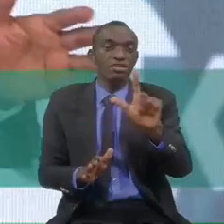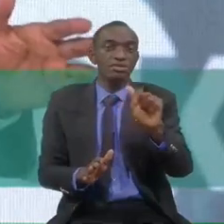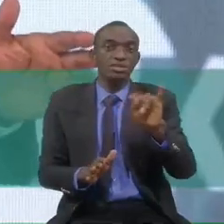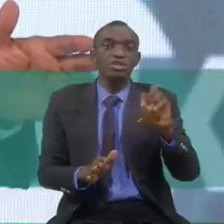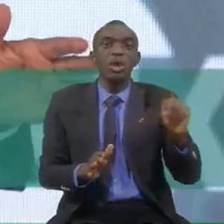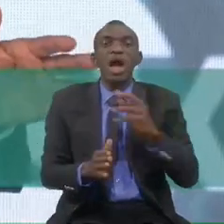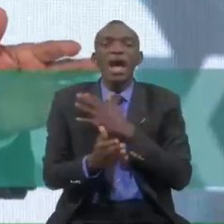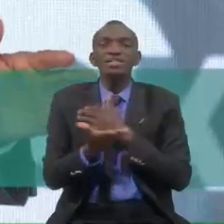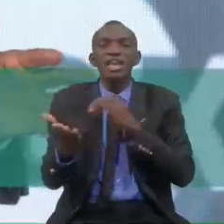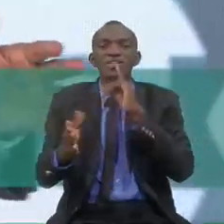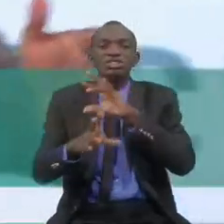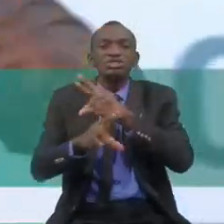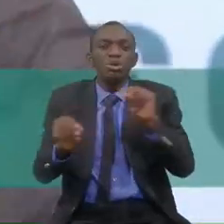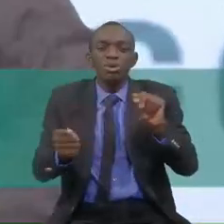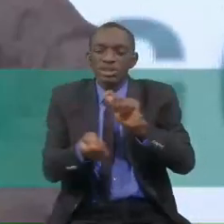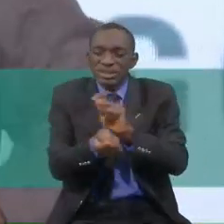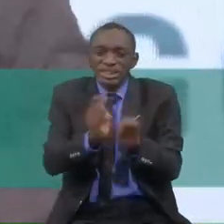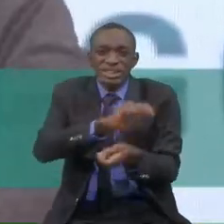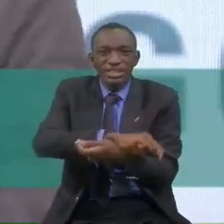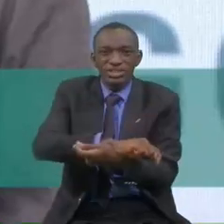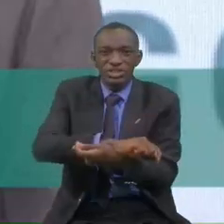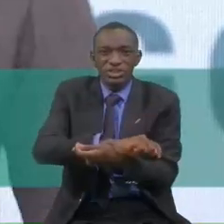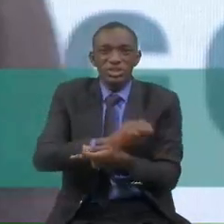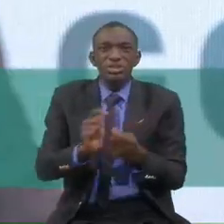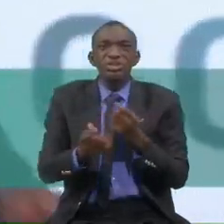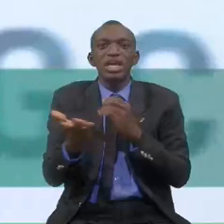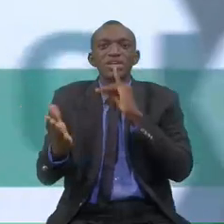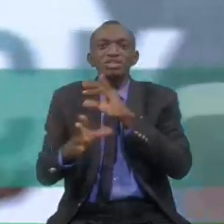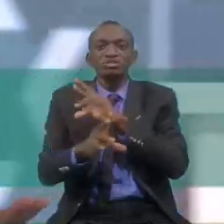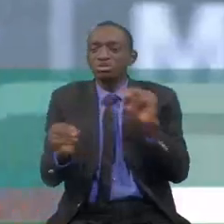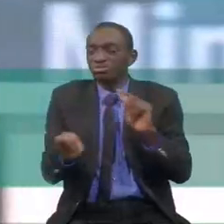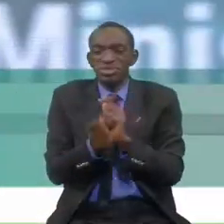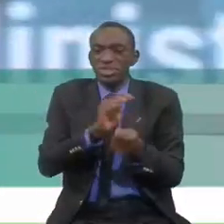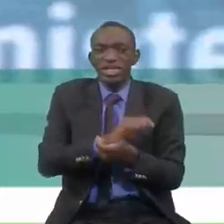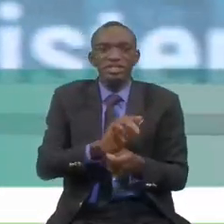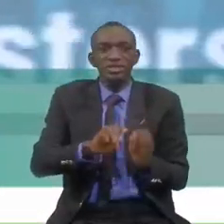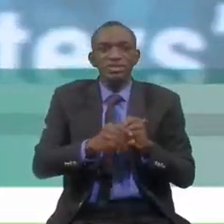a pas de régénération et de révélation dans leur vie.